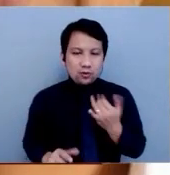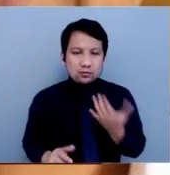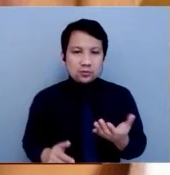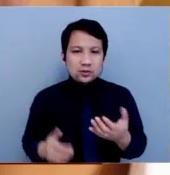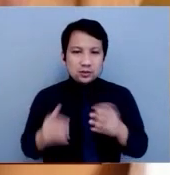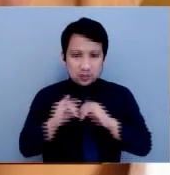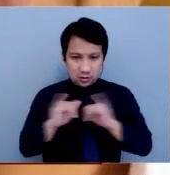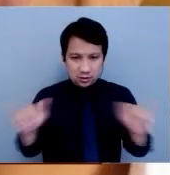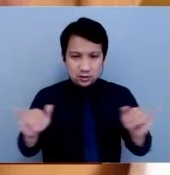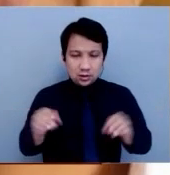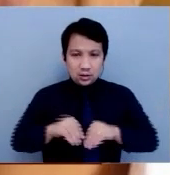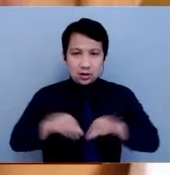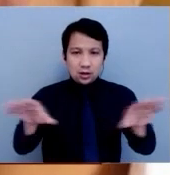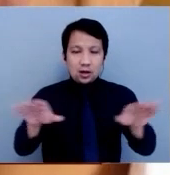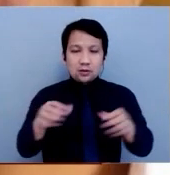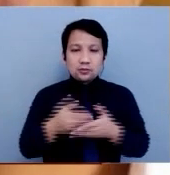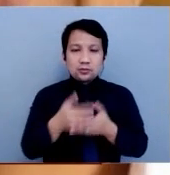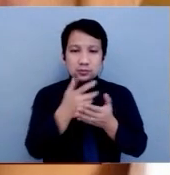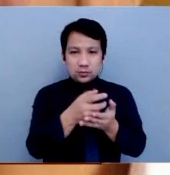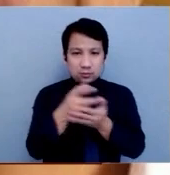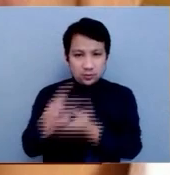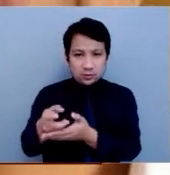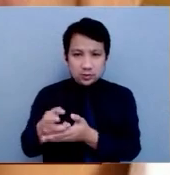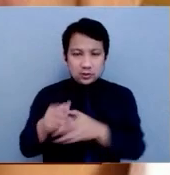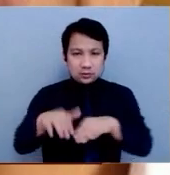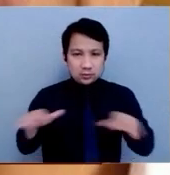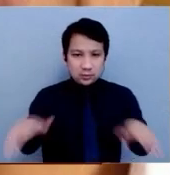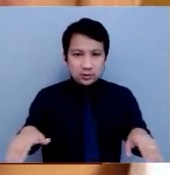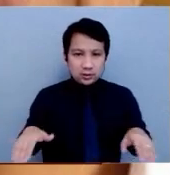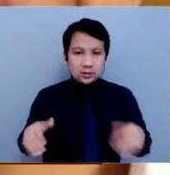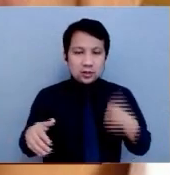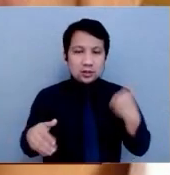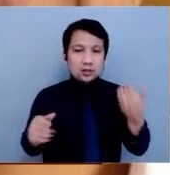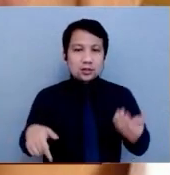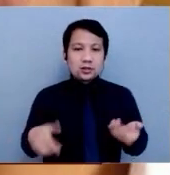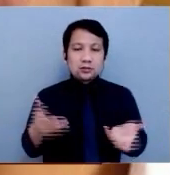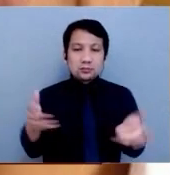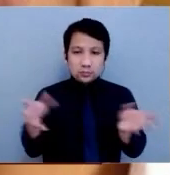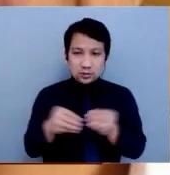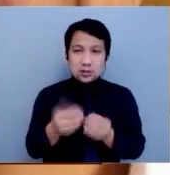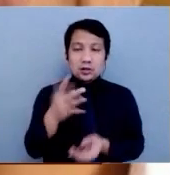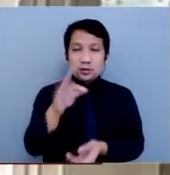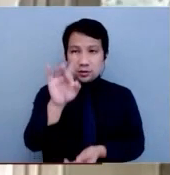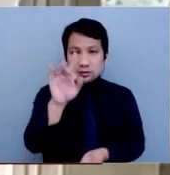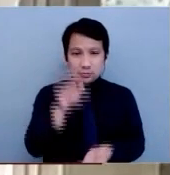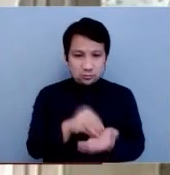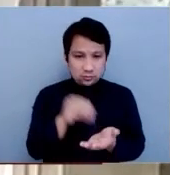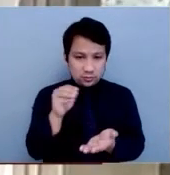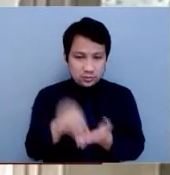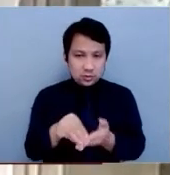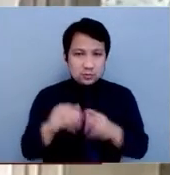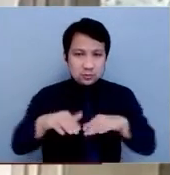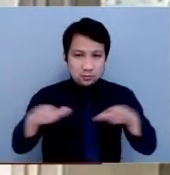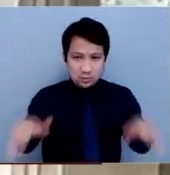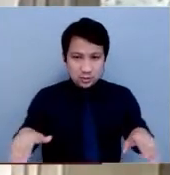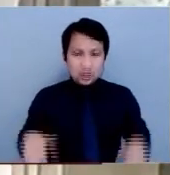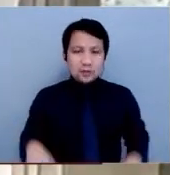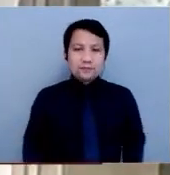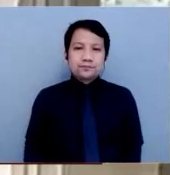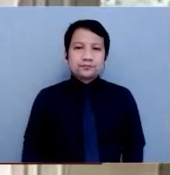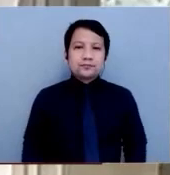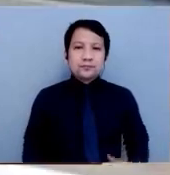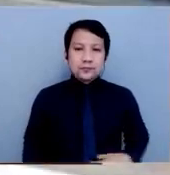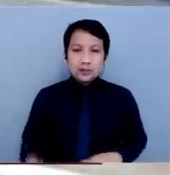natin inilunsad ang pagbabakuna ng mga bata. Ang mga bata po ngayon ay mahigit na 8 milyon. Kalaunan ay target